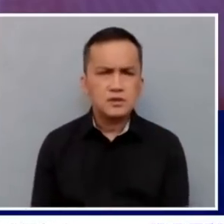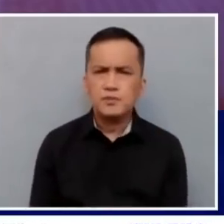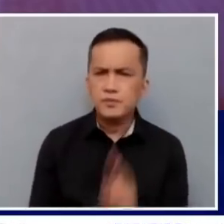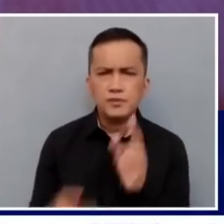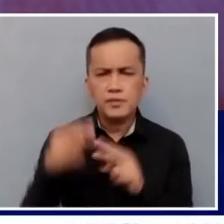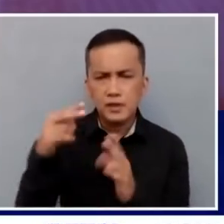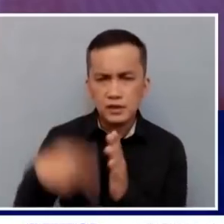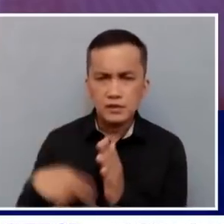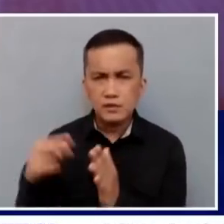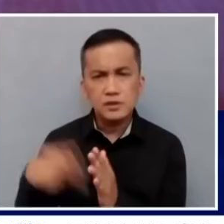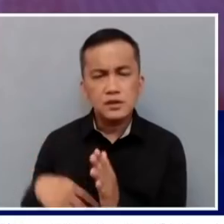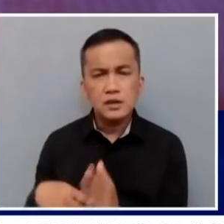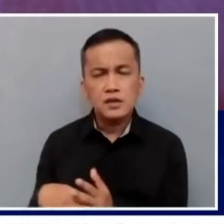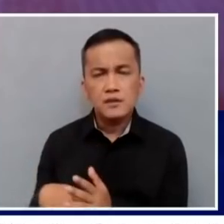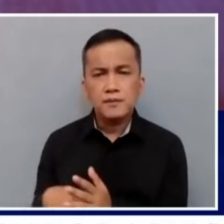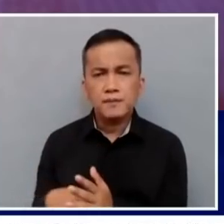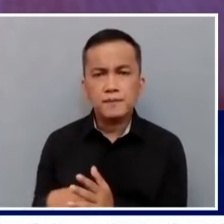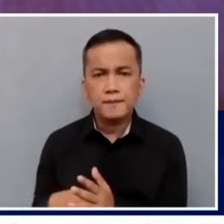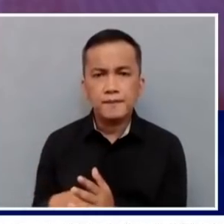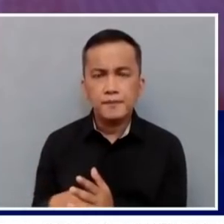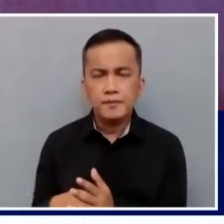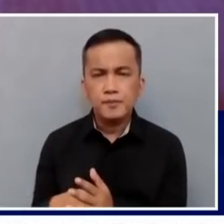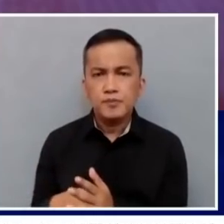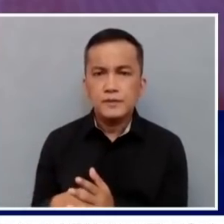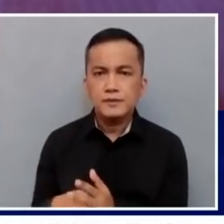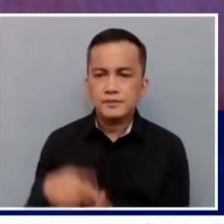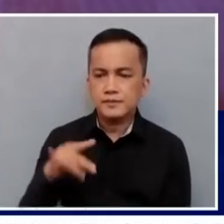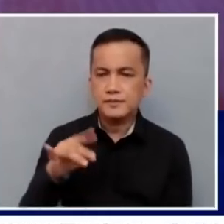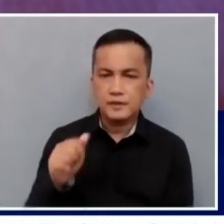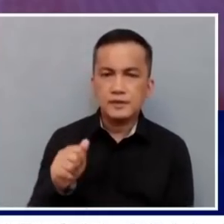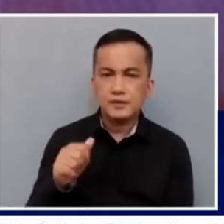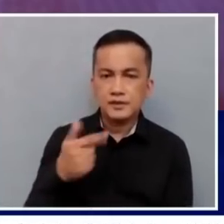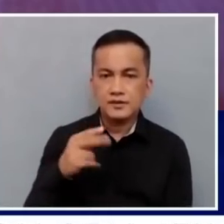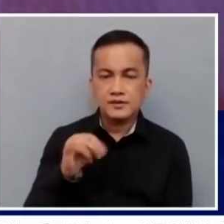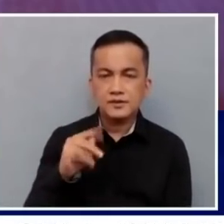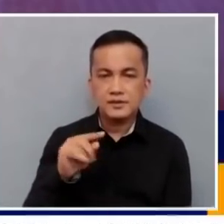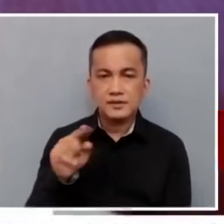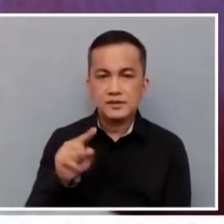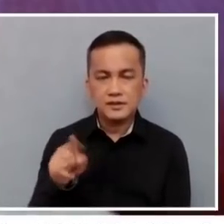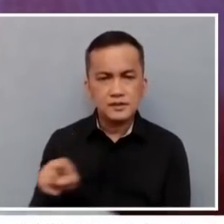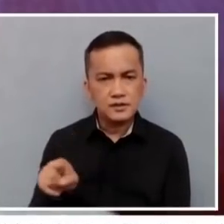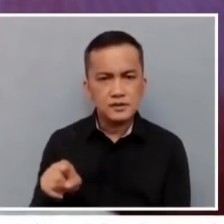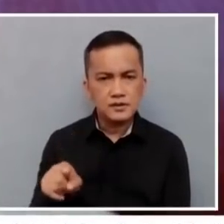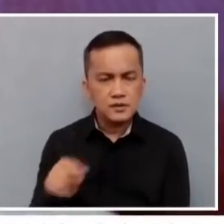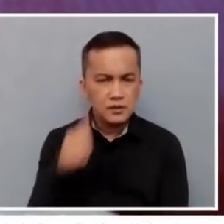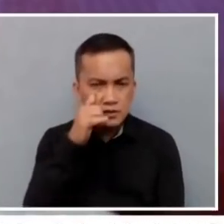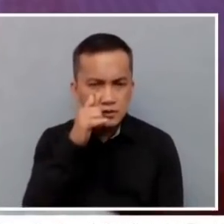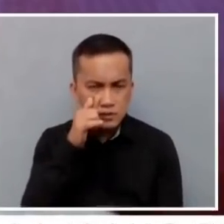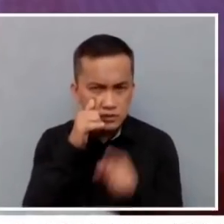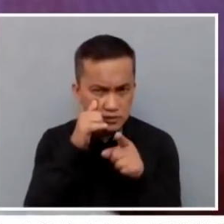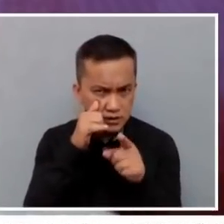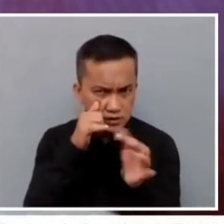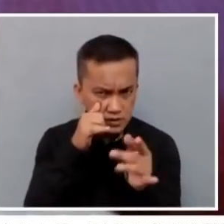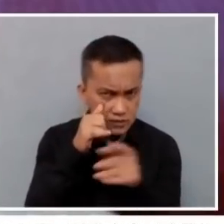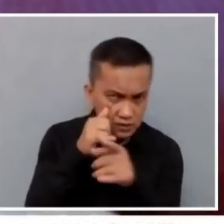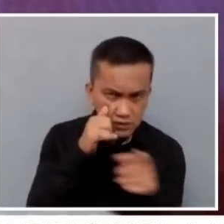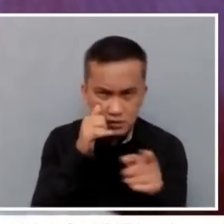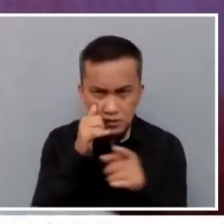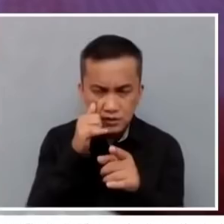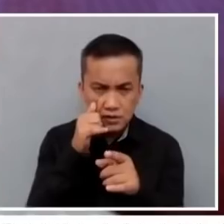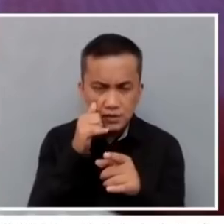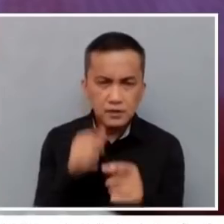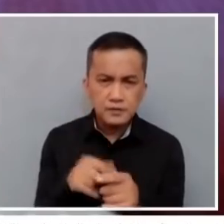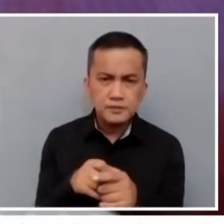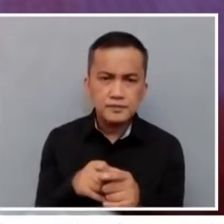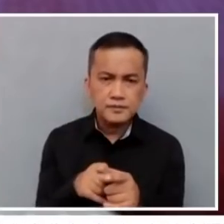Gutierrez. Kumbaga, si Pia Gutierrez. Si Pia Gutierrez. Okay, si Pia Gutierrez. Coverings si kay Vice Mayor. Sara